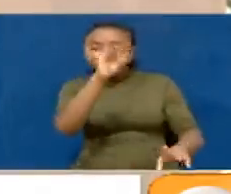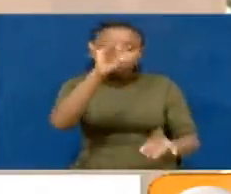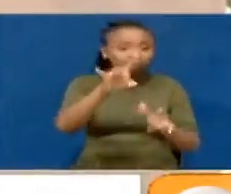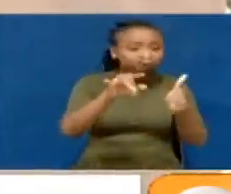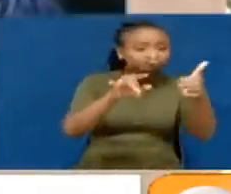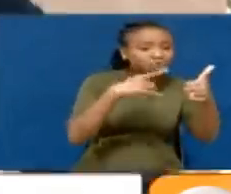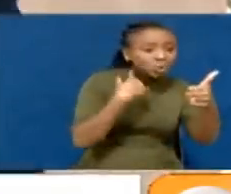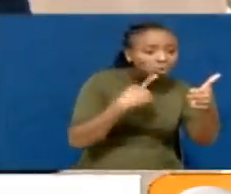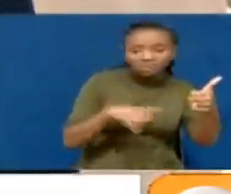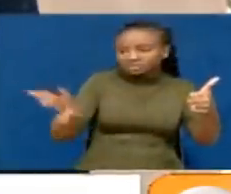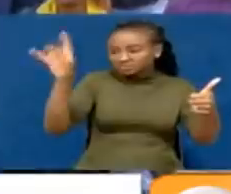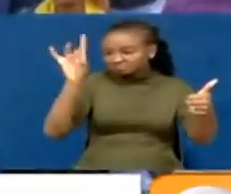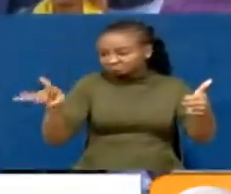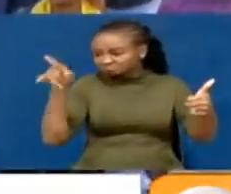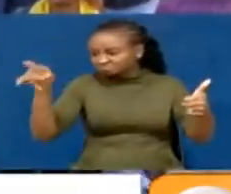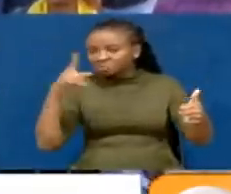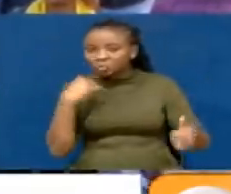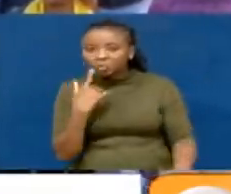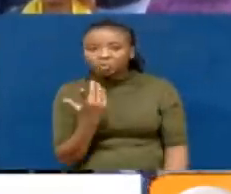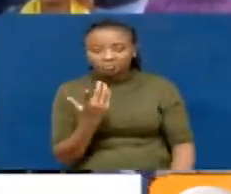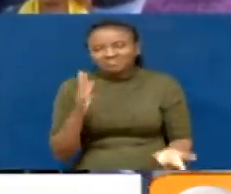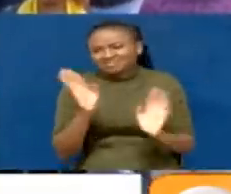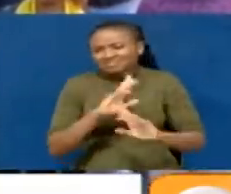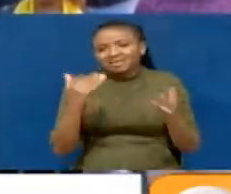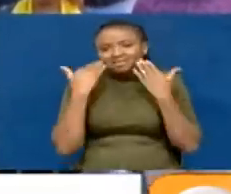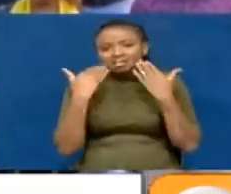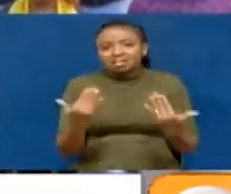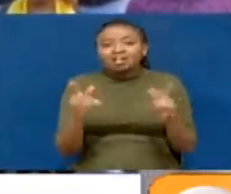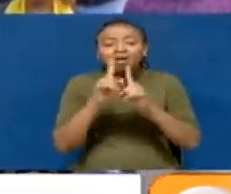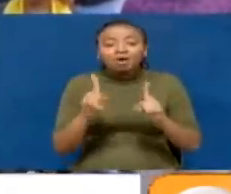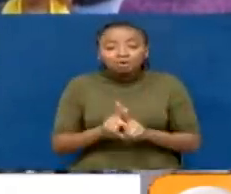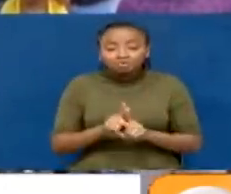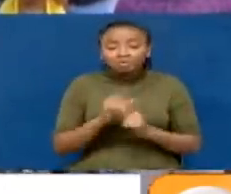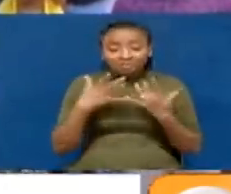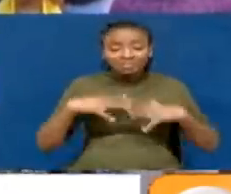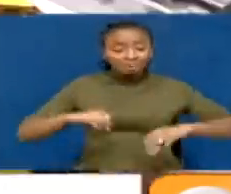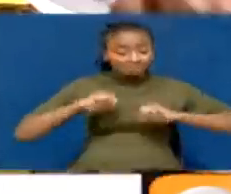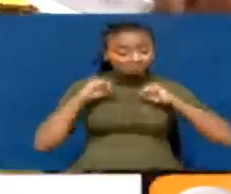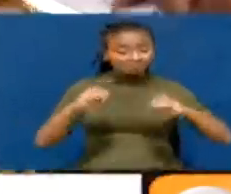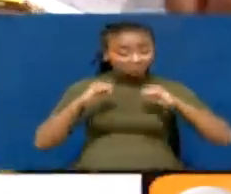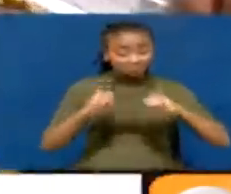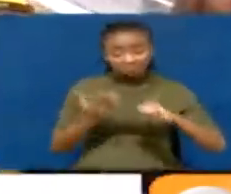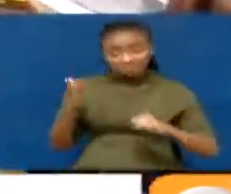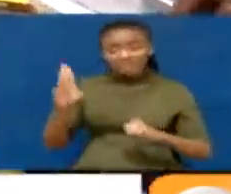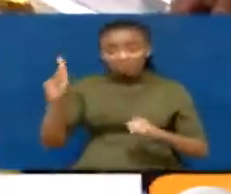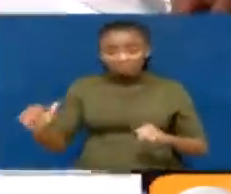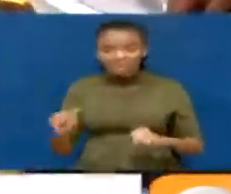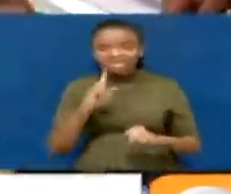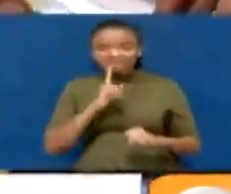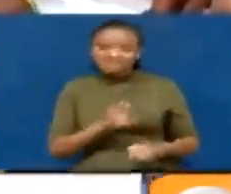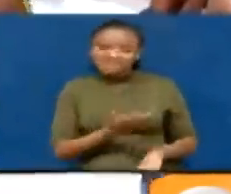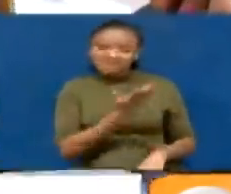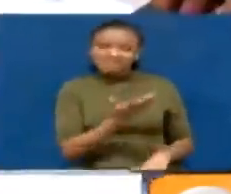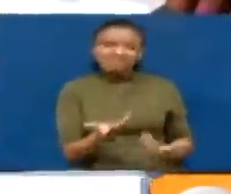wa kuajiri unafika. This amid claims that unnamed senior officials in the party had implored her to shelve